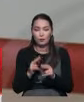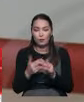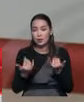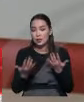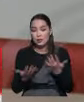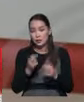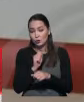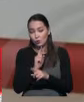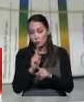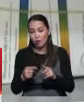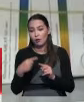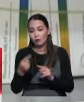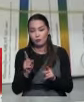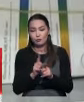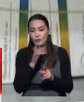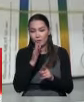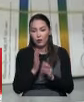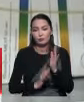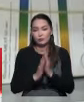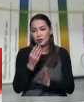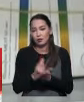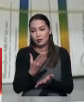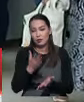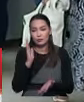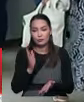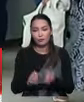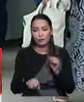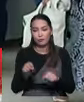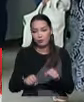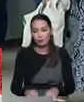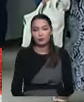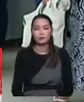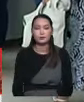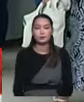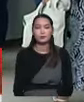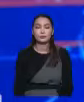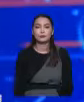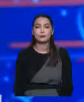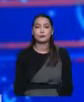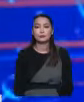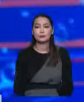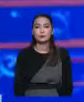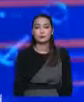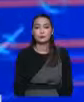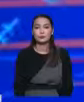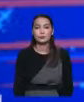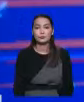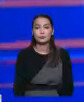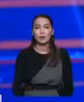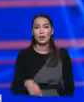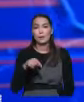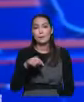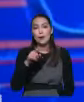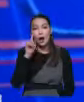уақытта 2 есеге өсуі мүмкін дейді. Мөлдір Жаққан, Ернұр Қалиялов, Астана Таймс. Биыл Азияның